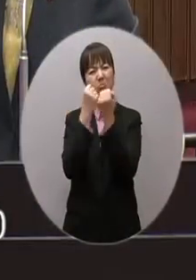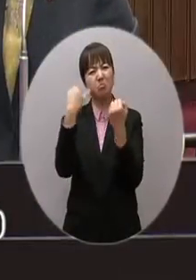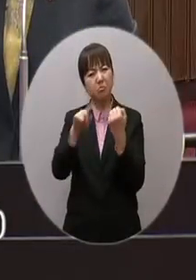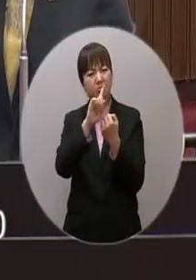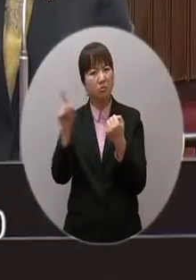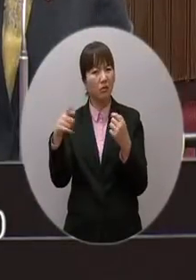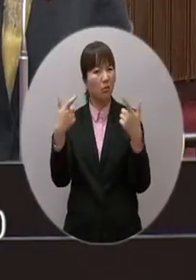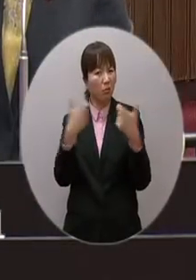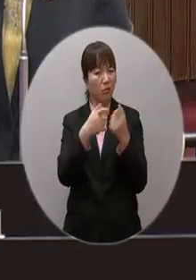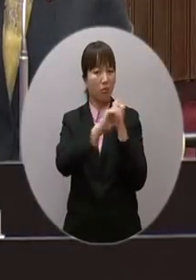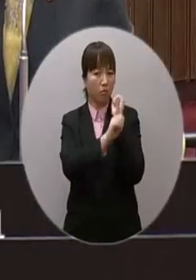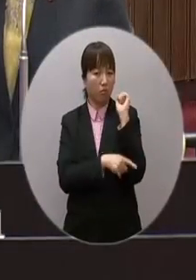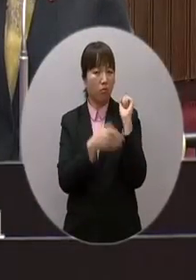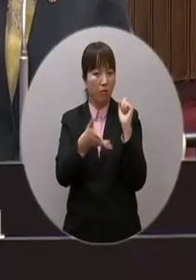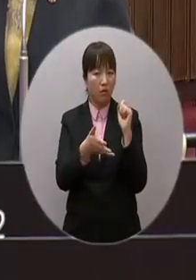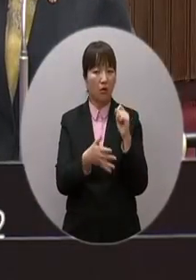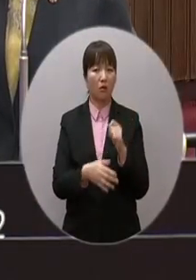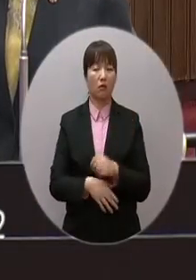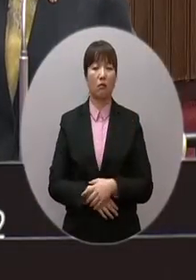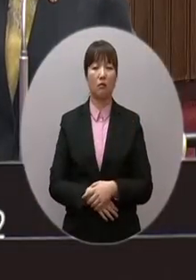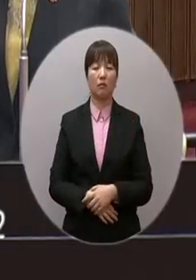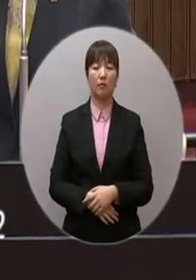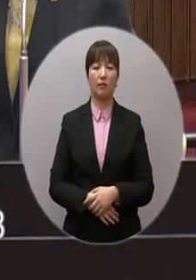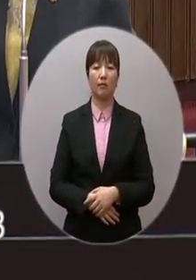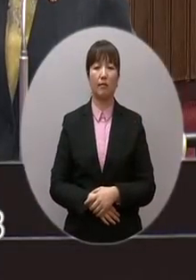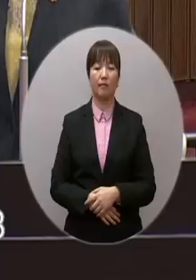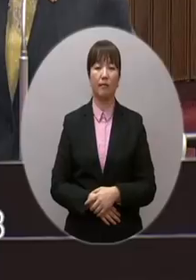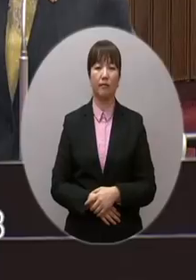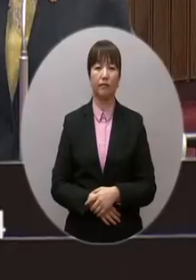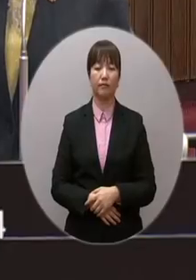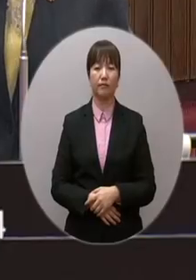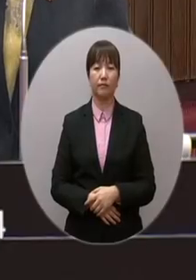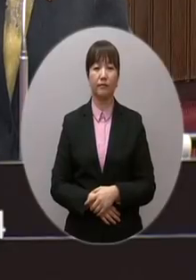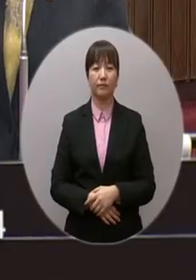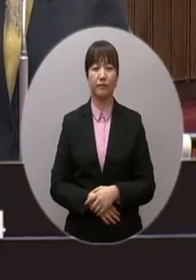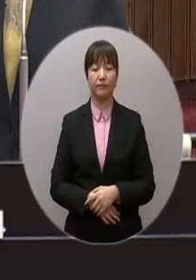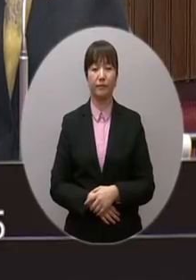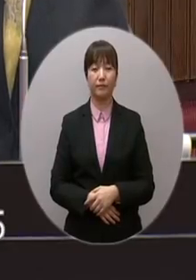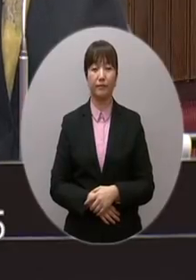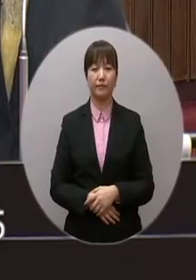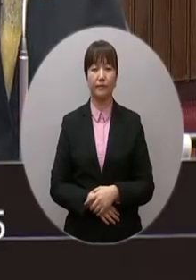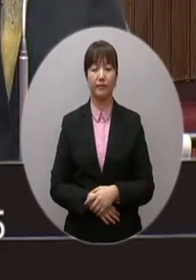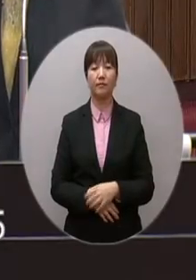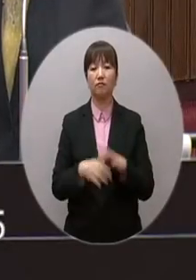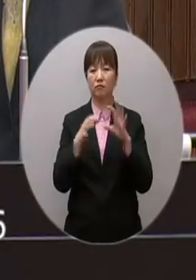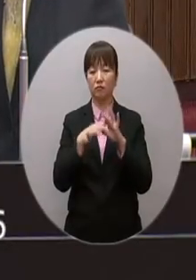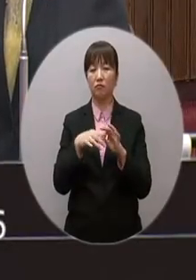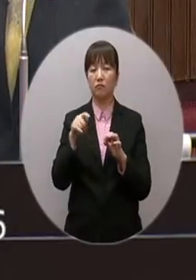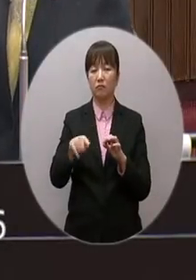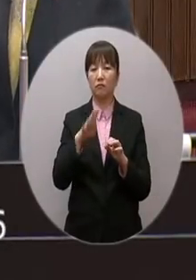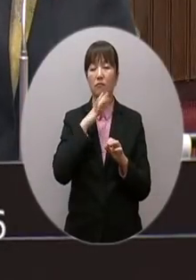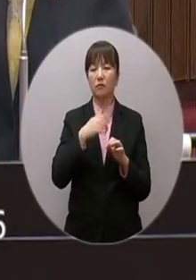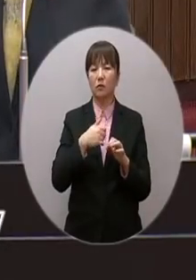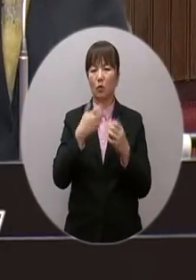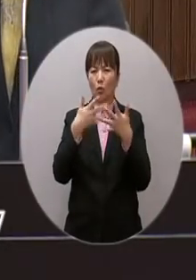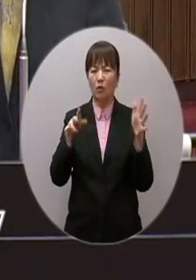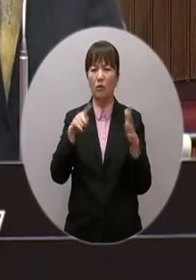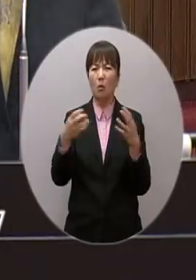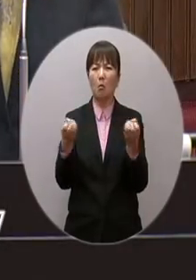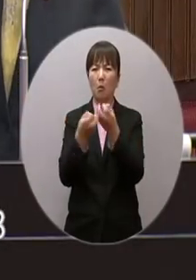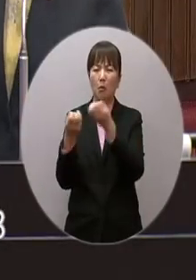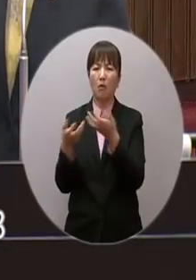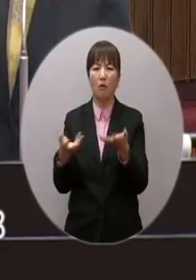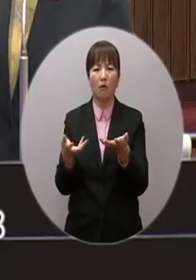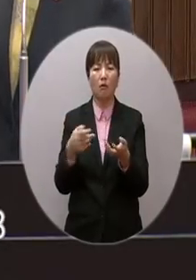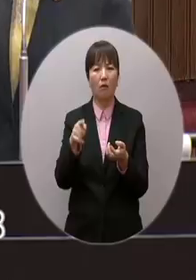平等教育法。院长， 当然这样的说法并不符合。 所以其实我们一直有这样的问题，就